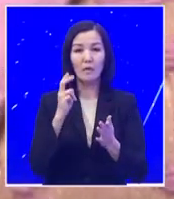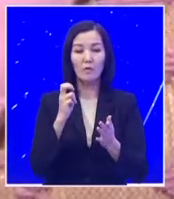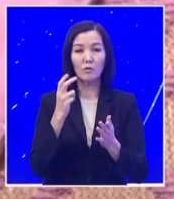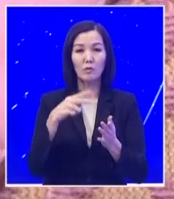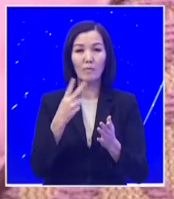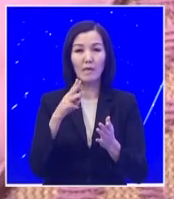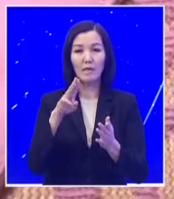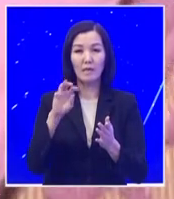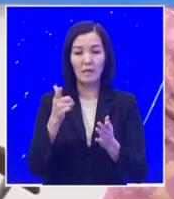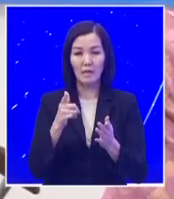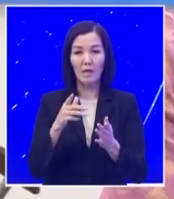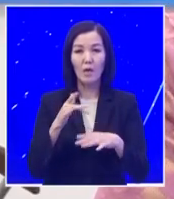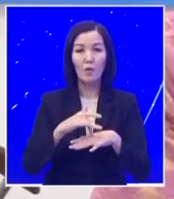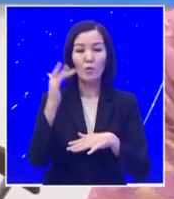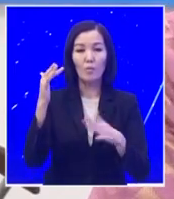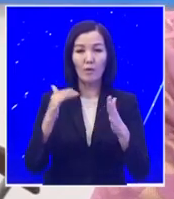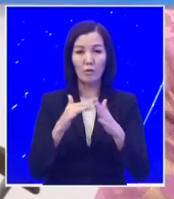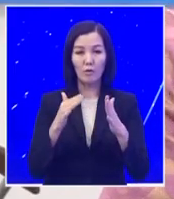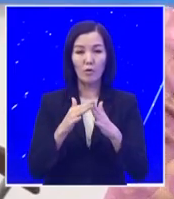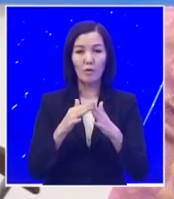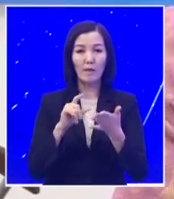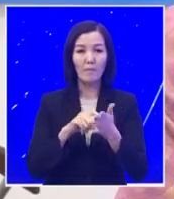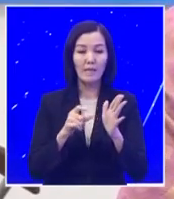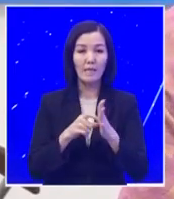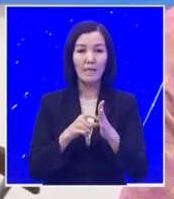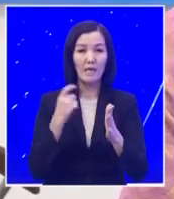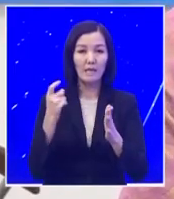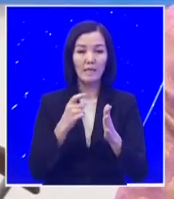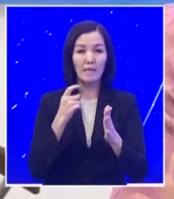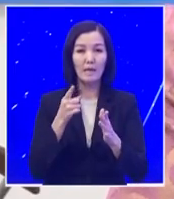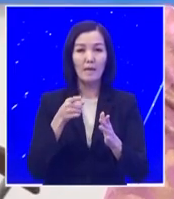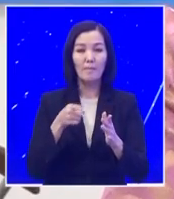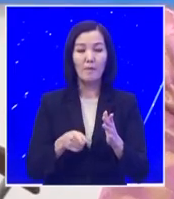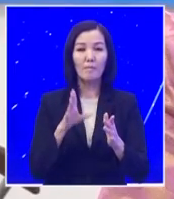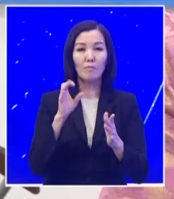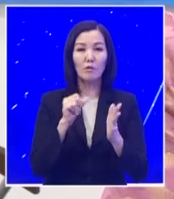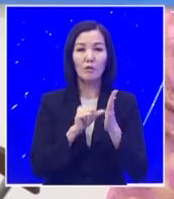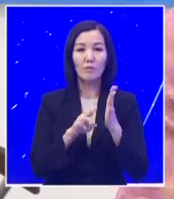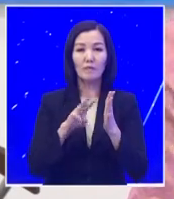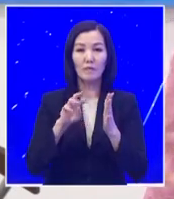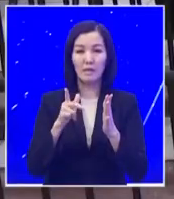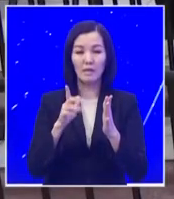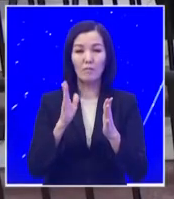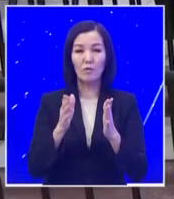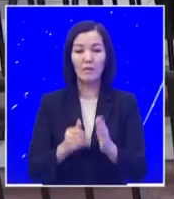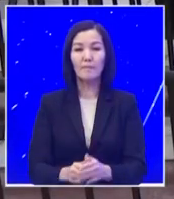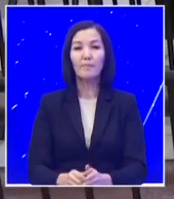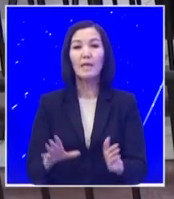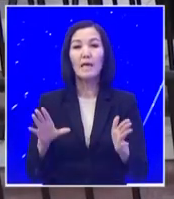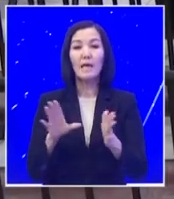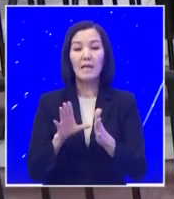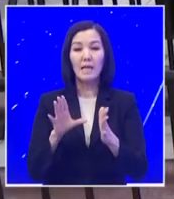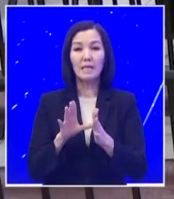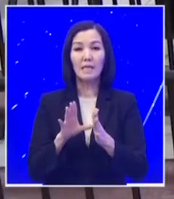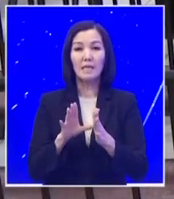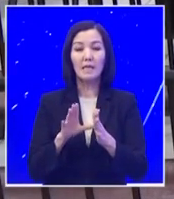2222 теңгені құрайды. Ал көп қабатты үйлердегі пәтер иелеріне бұл қызмет 1560 теңге болады. Энергетиктердің